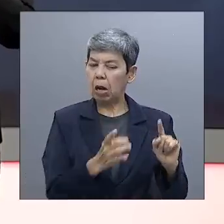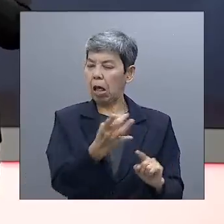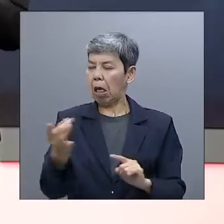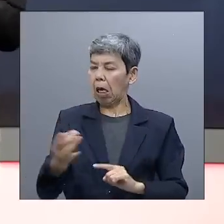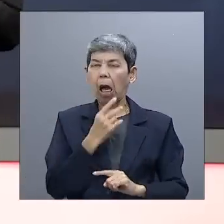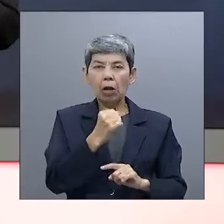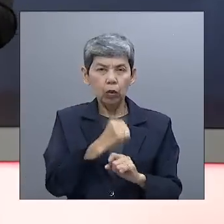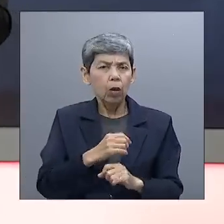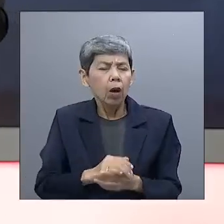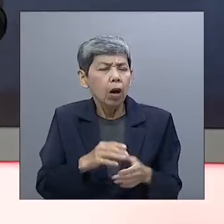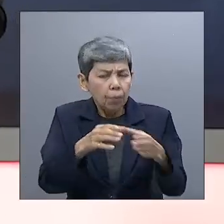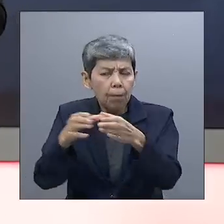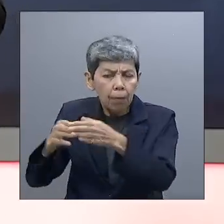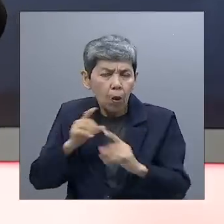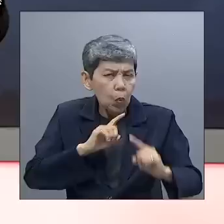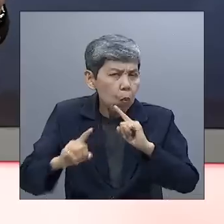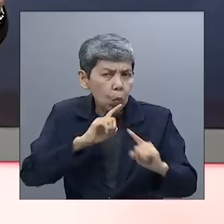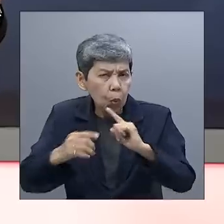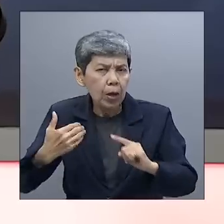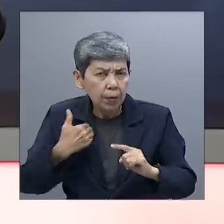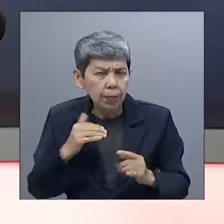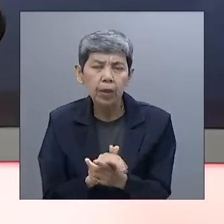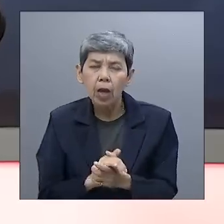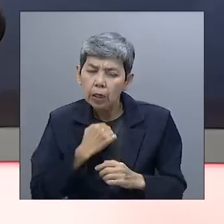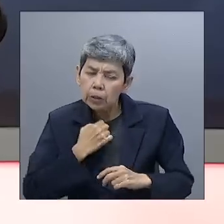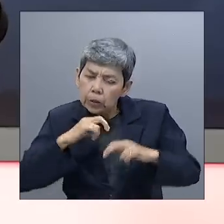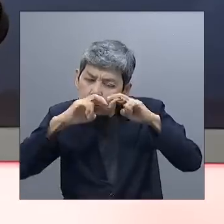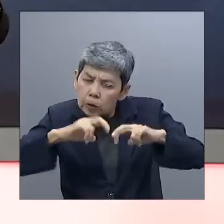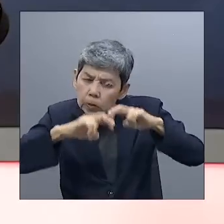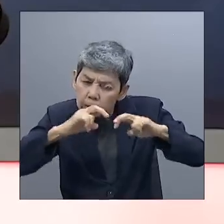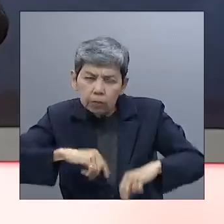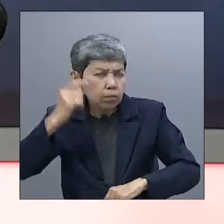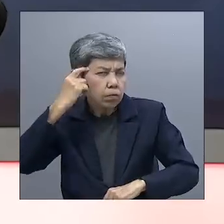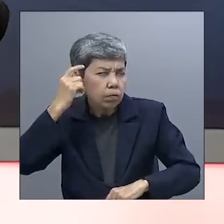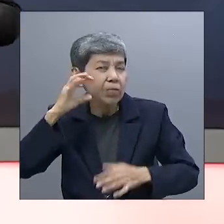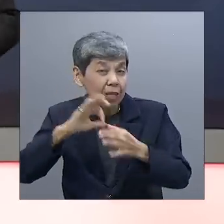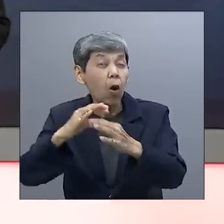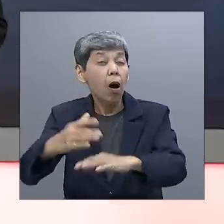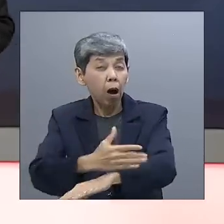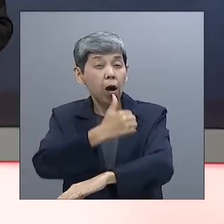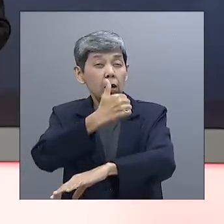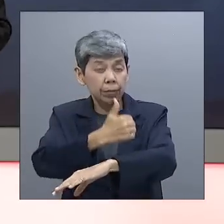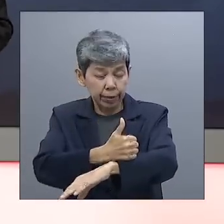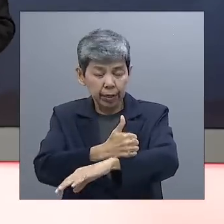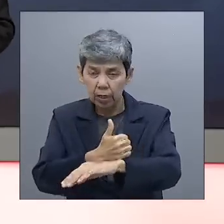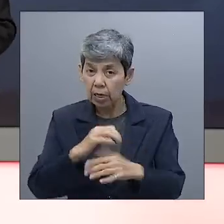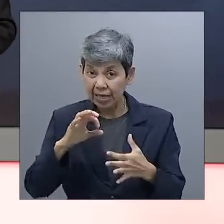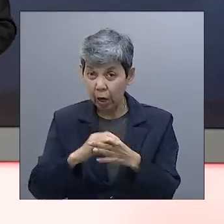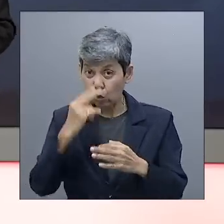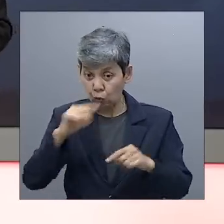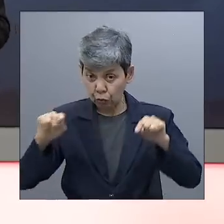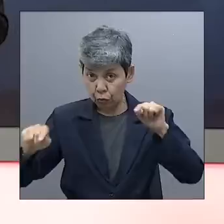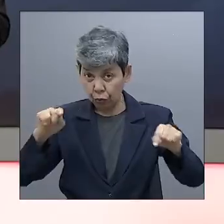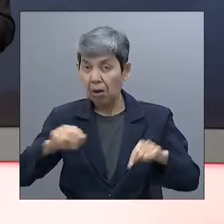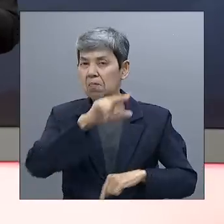ำแทบทุกวงการในเวลานี้ทั้งสังเคราะห์แล้วก็วิเคราะห์เรื่องการเมืองโดยเฉพาะเมื่อเทียบมวยเห็นว่า